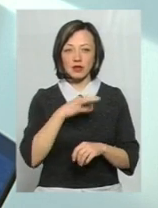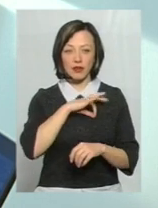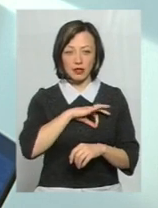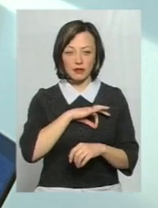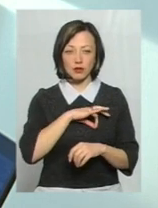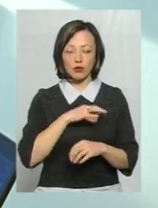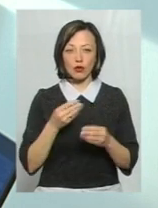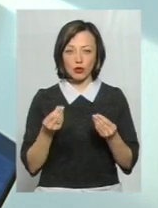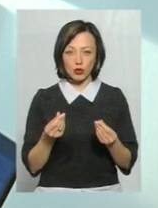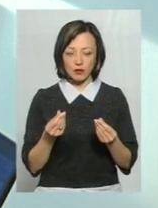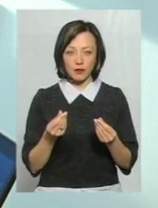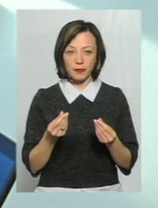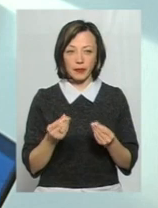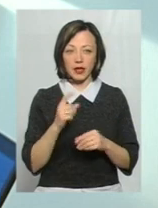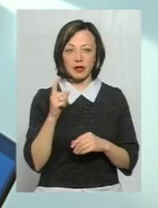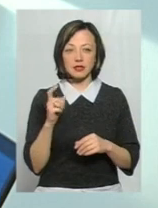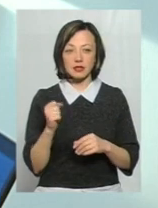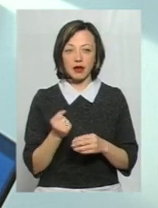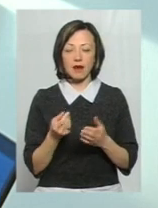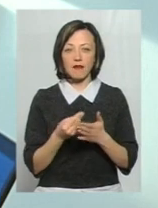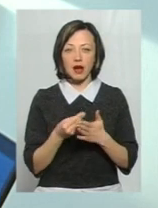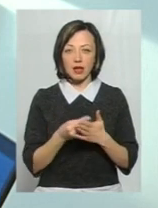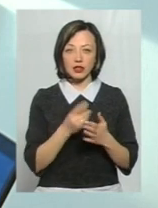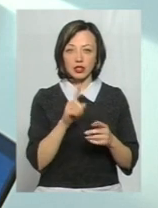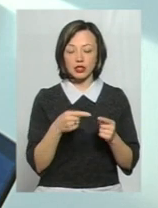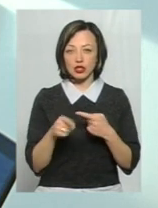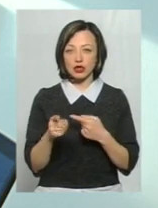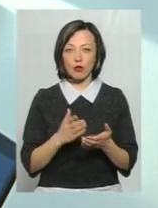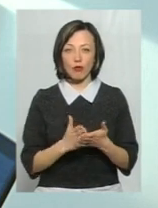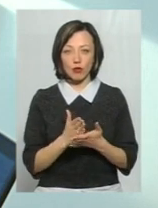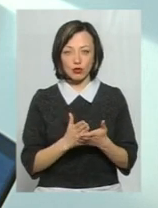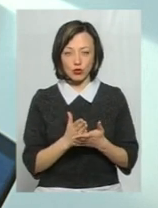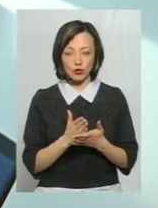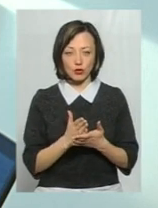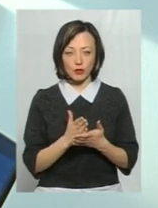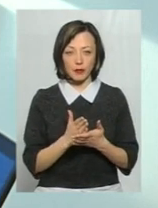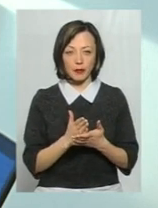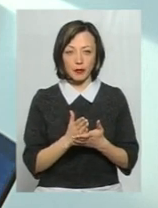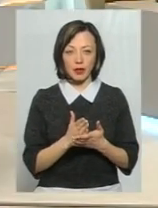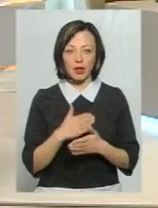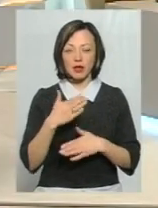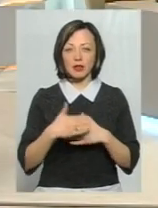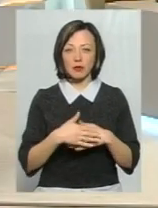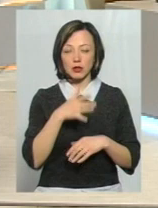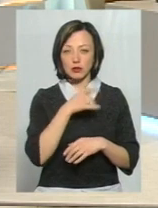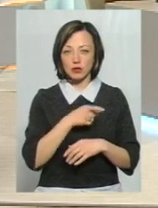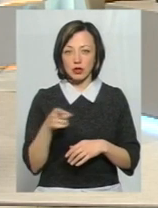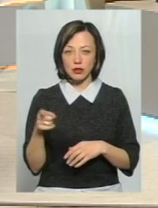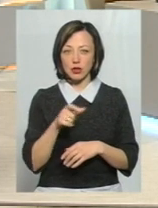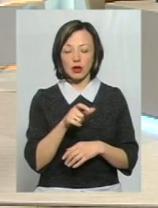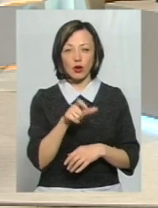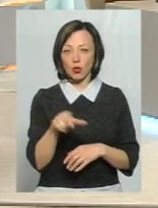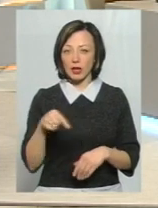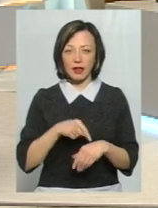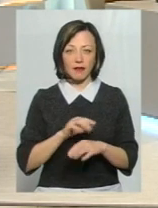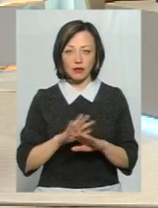ефективністю використання коштів, за вартістю тих чи інших послуг, які даються, найближчим часом люди нас не відчують. Тому